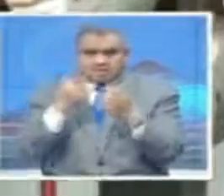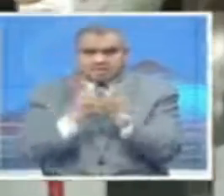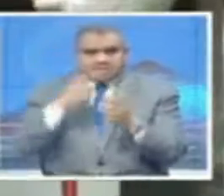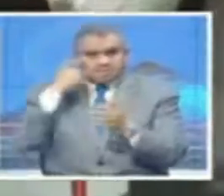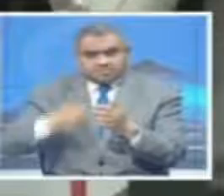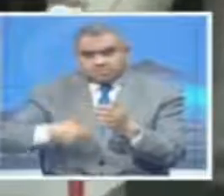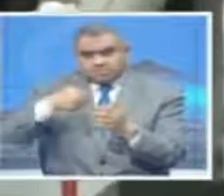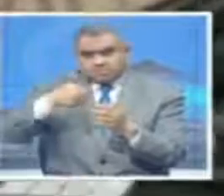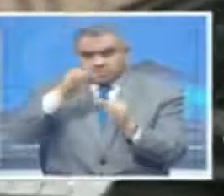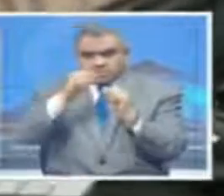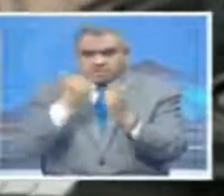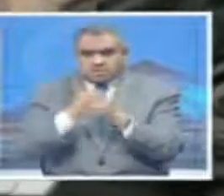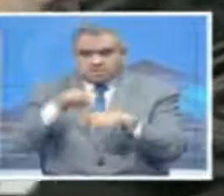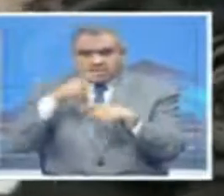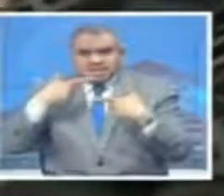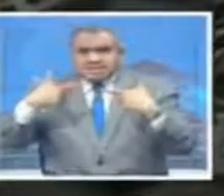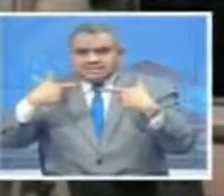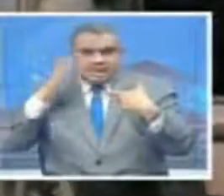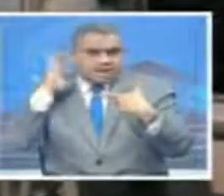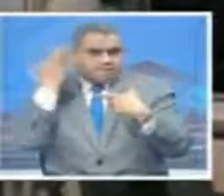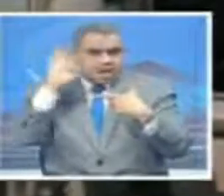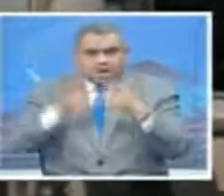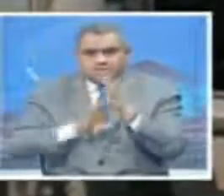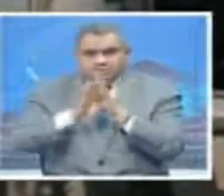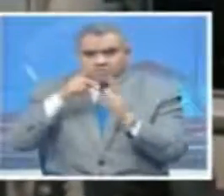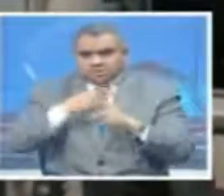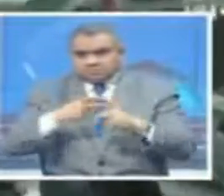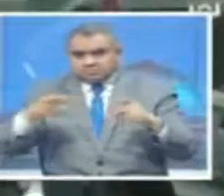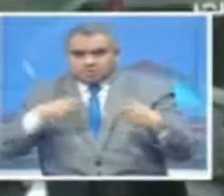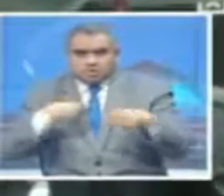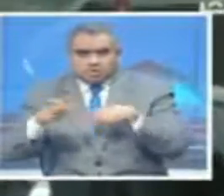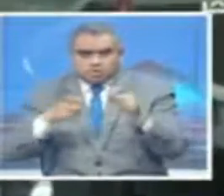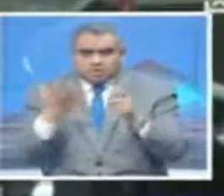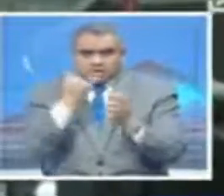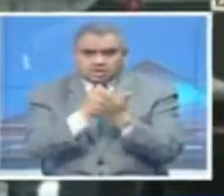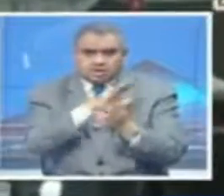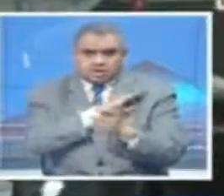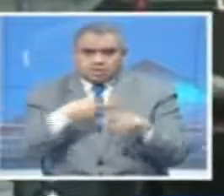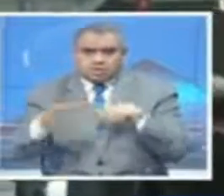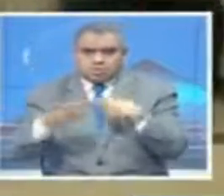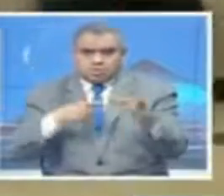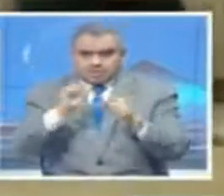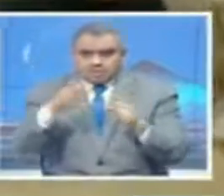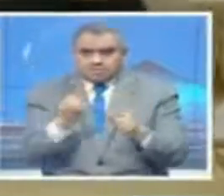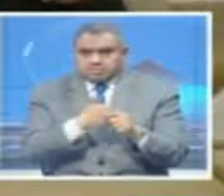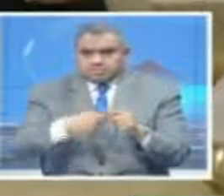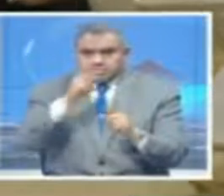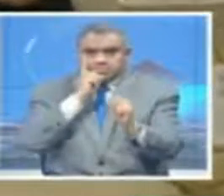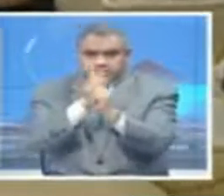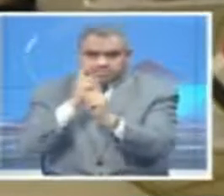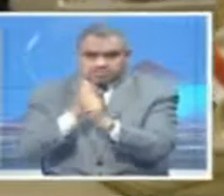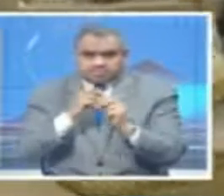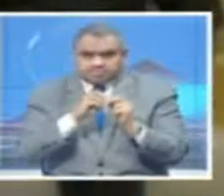ما وصلت إليه ترسانة الأسلحة العالمية من تطور في الصناعات العسكرية والتكنولوجية، التقى بكل